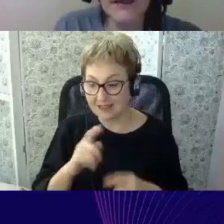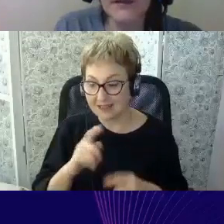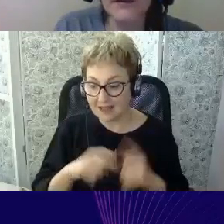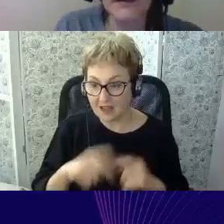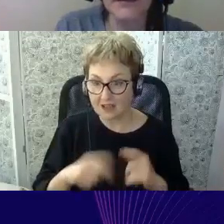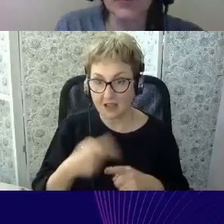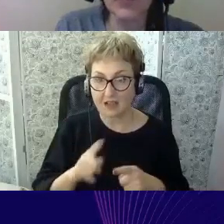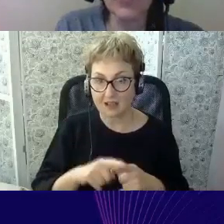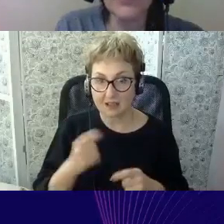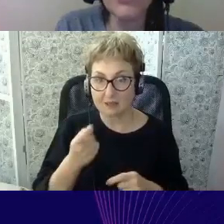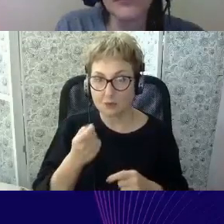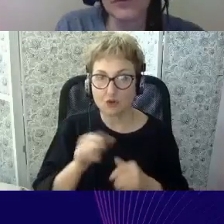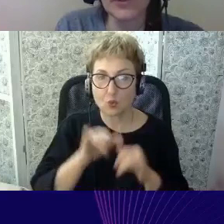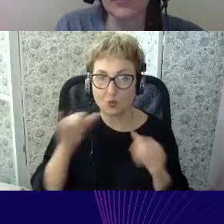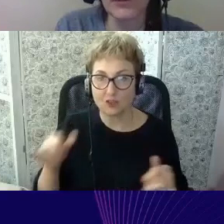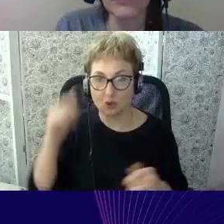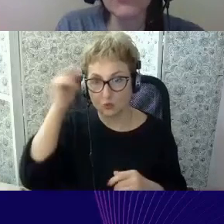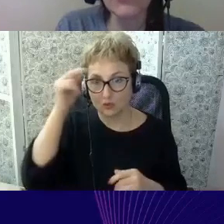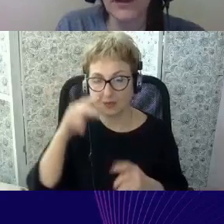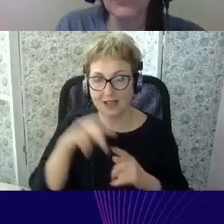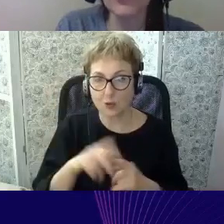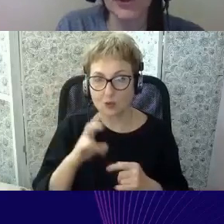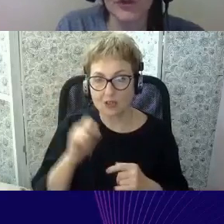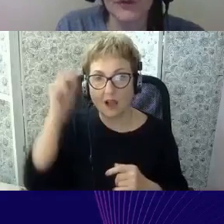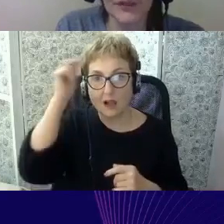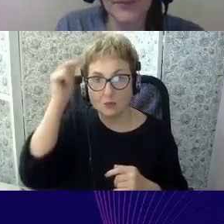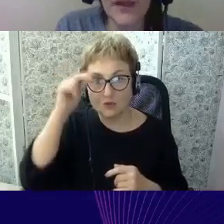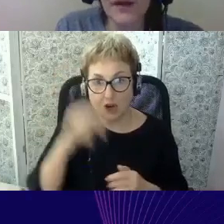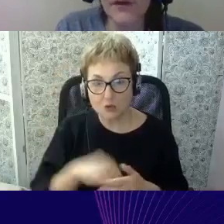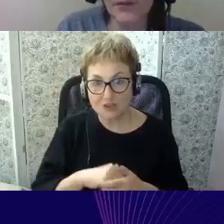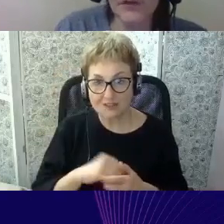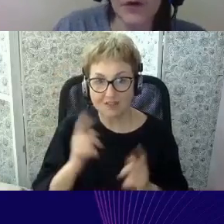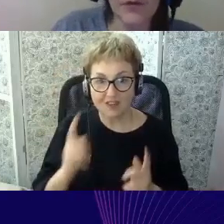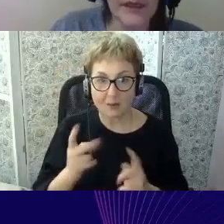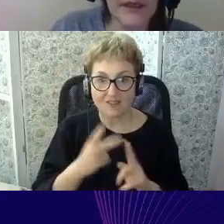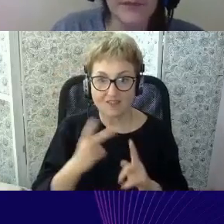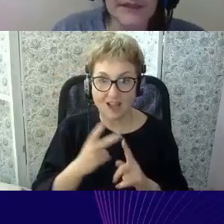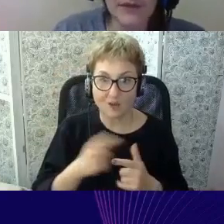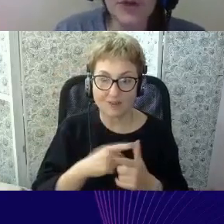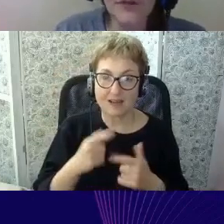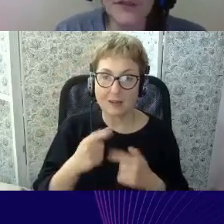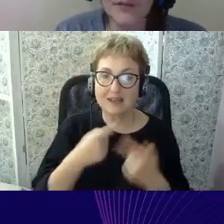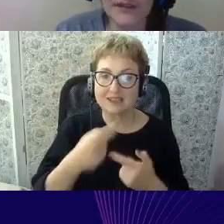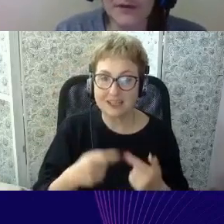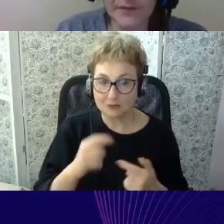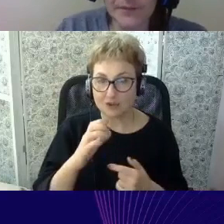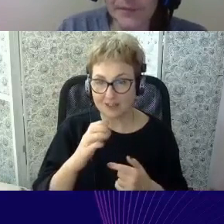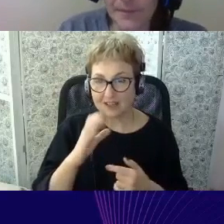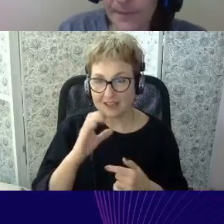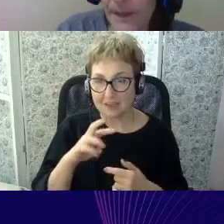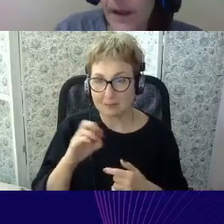иногда это немного увеличивает учебную нагрузку на обучающегося в рамках второго или последующего